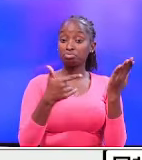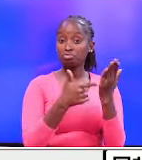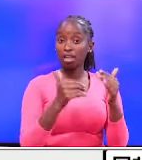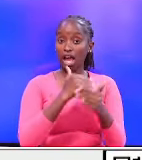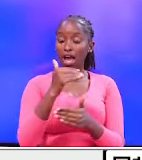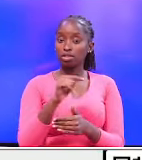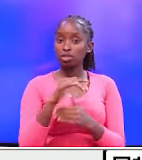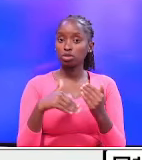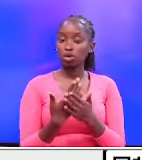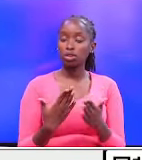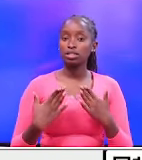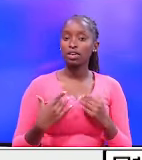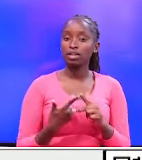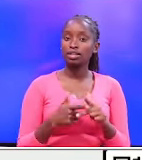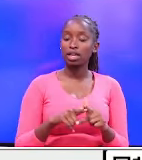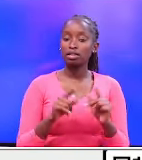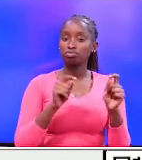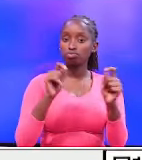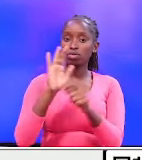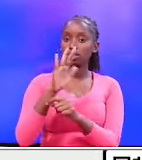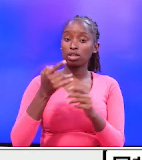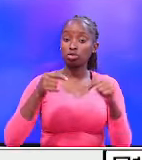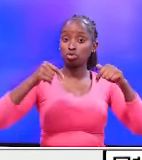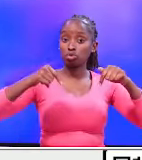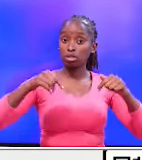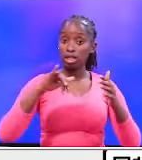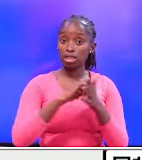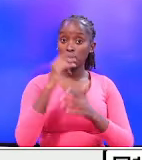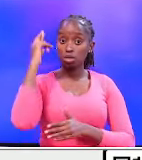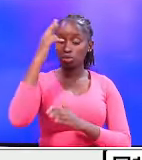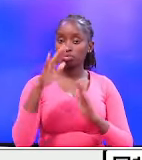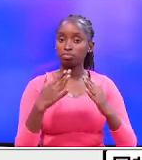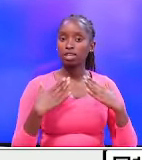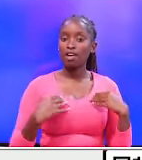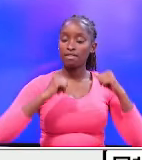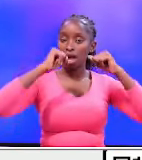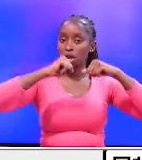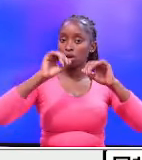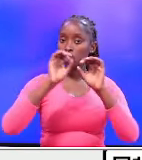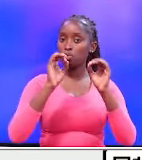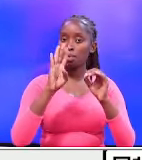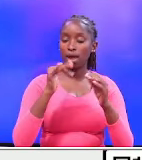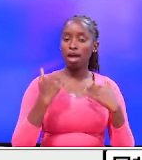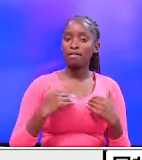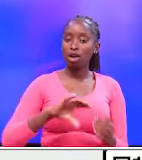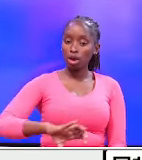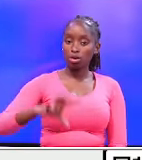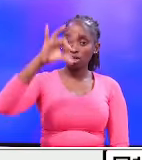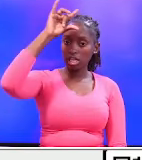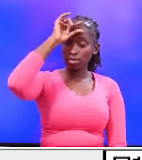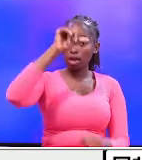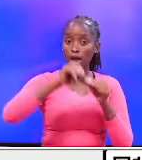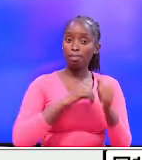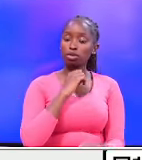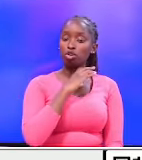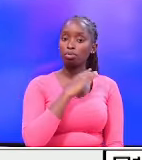afya wengine kuanza mgomo wao leo. Hili linatokana na kutoelewana na serikali ya kaunti kuhusu malalamiko